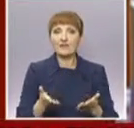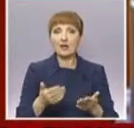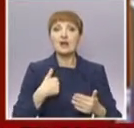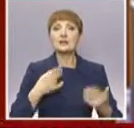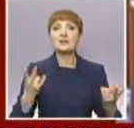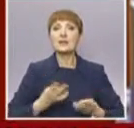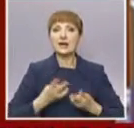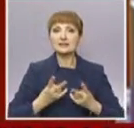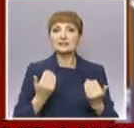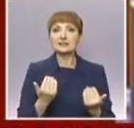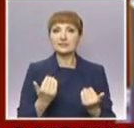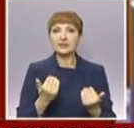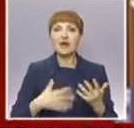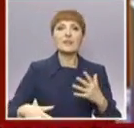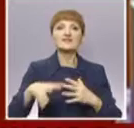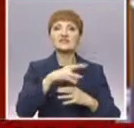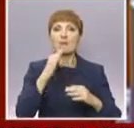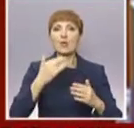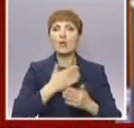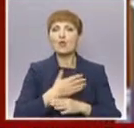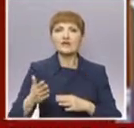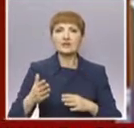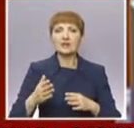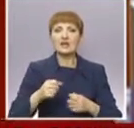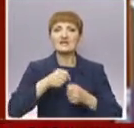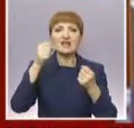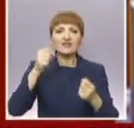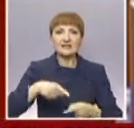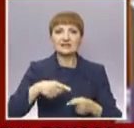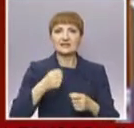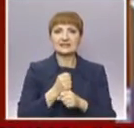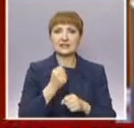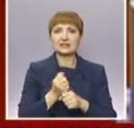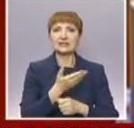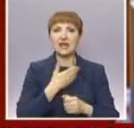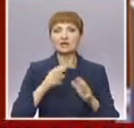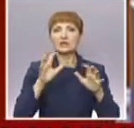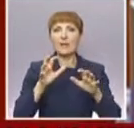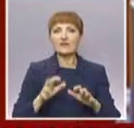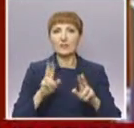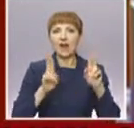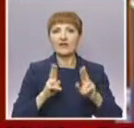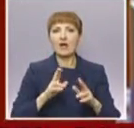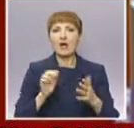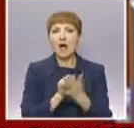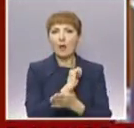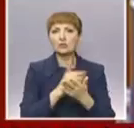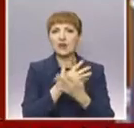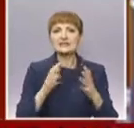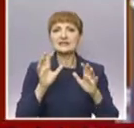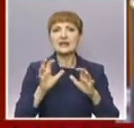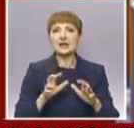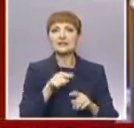необходимо теперь по всем уровень у мид оговорились ответ привести соответствие наши нормативно провала ты со стандартными